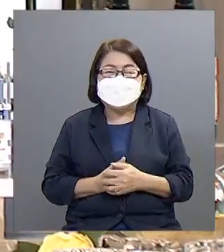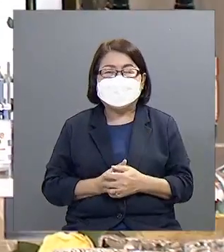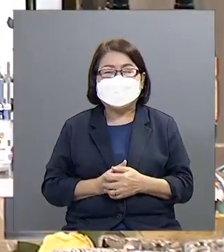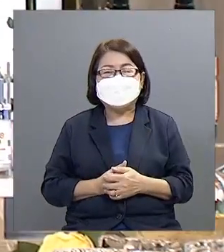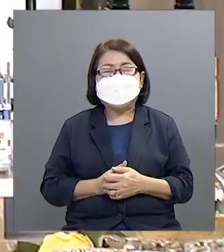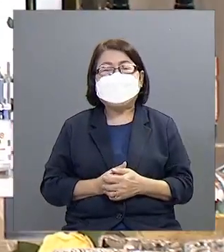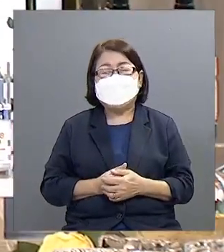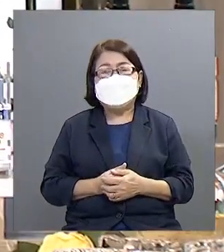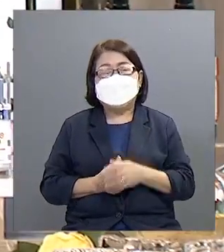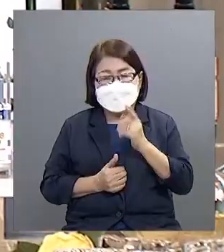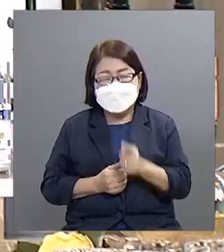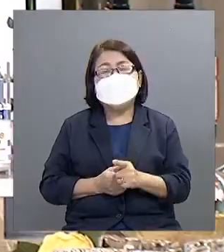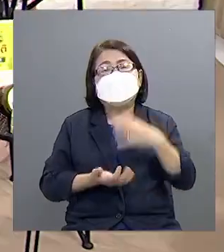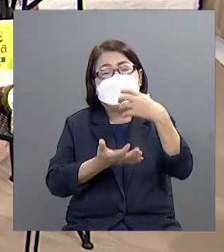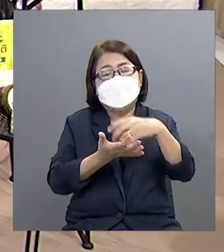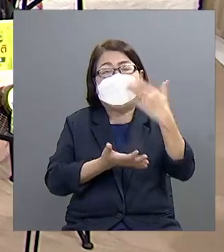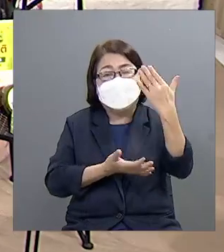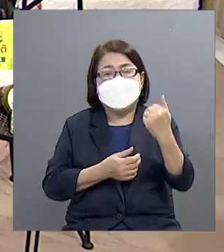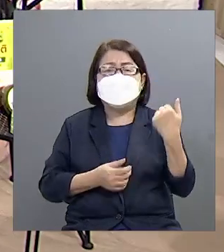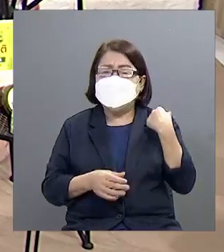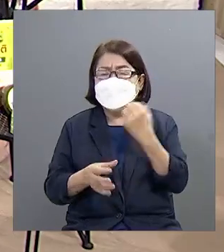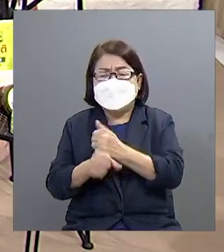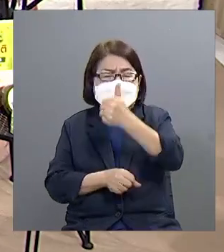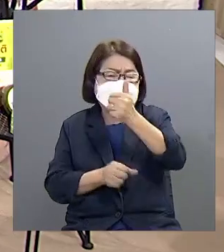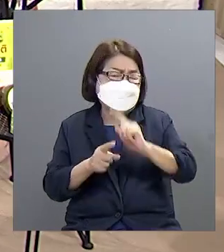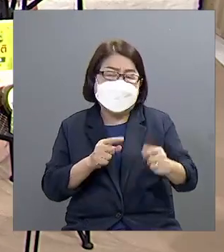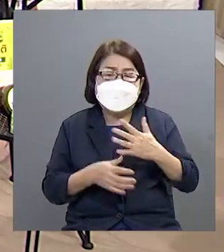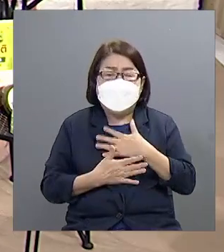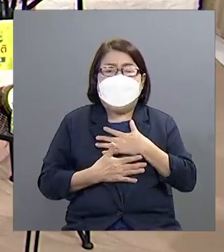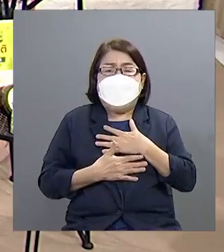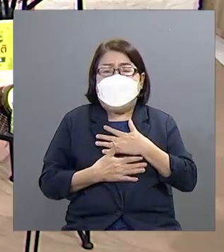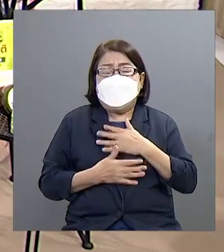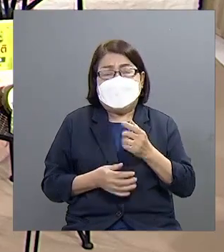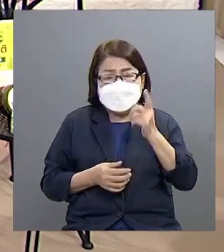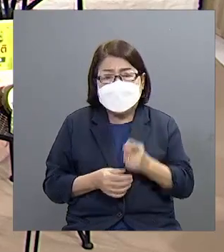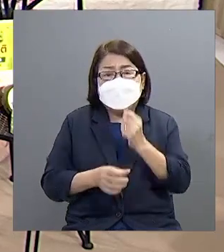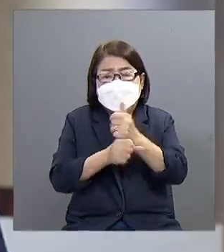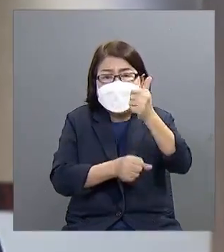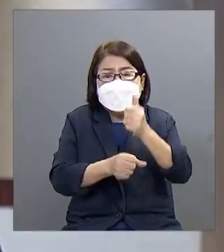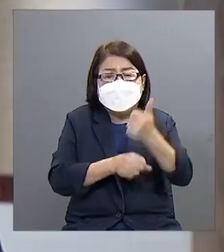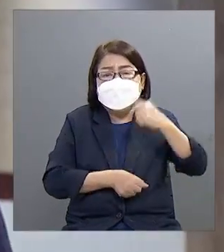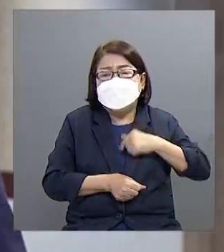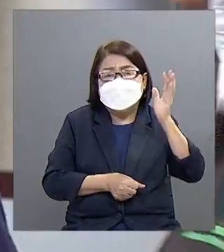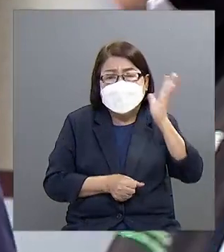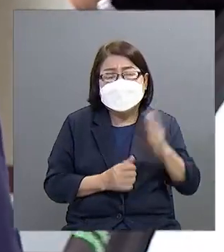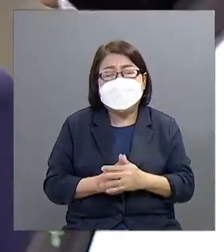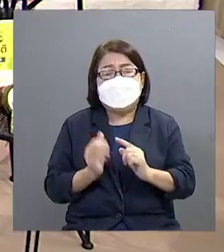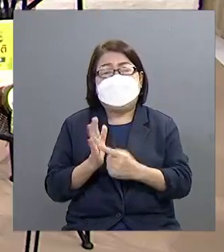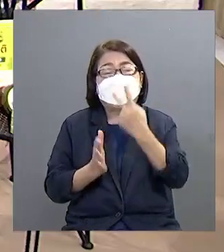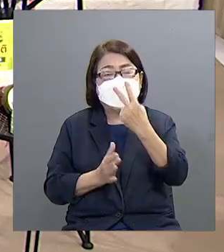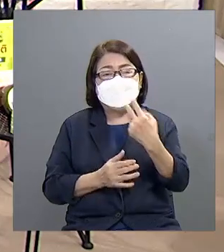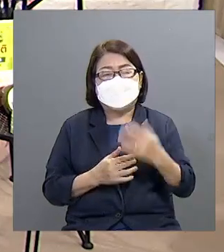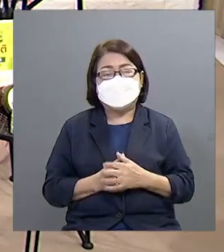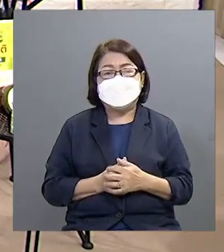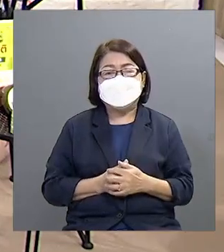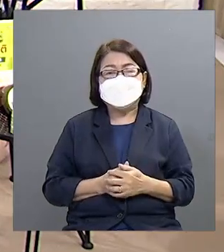างนี้คุณผู้ชมครับมันหลากหลายจนเราแบบว้าวมากไม่น่าเชื่อว่ามันจะต่อยอดแล้วก็ทำออกมาได้ขนาดนี้เดี๋ยวมาขอเริ่มที่นวัตกรรมก่อนไอ้เม็ดฟู่เนี่ยเรา